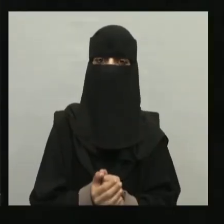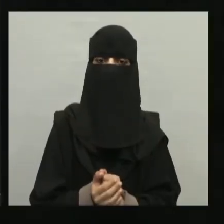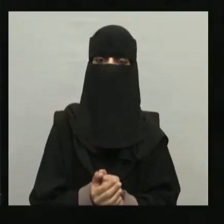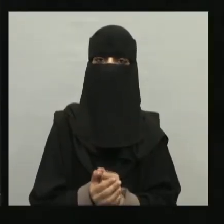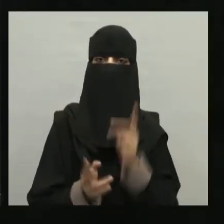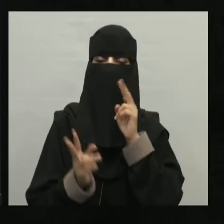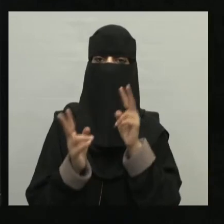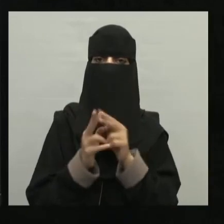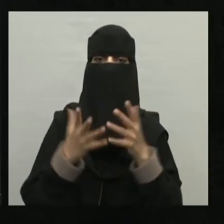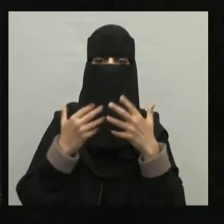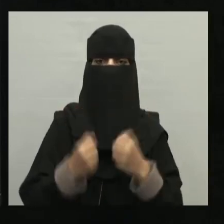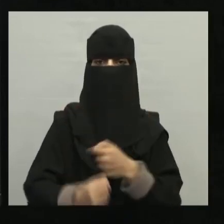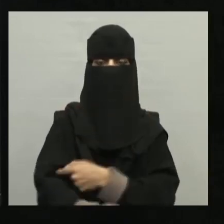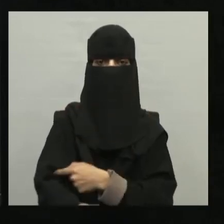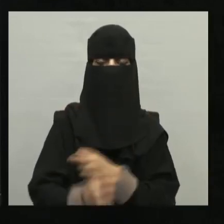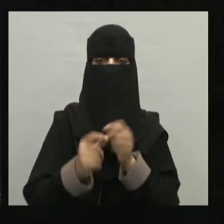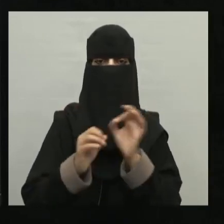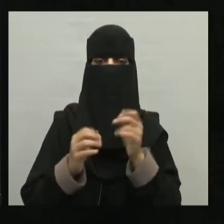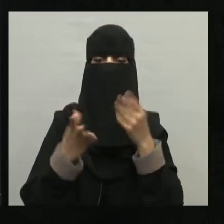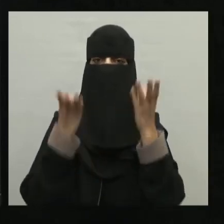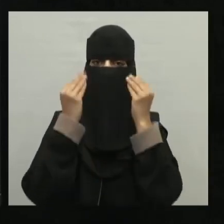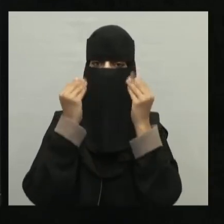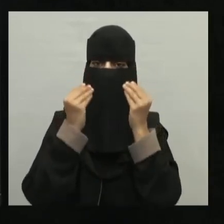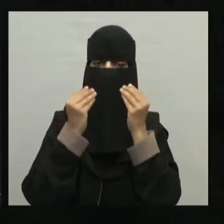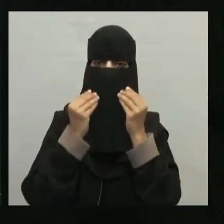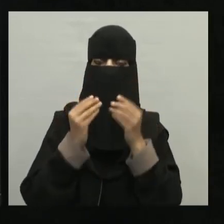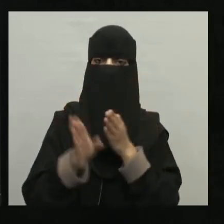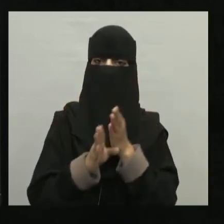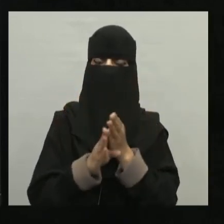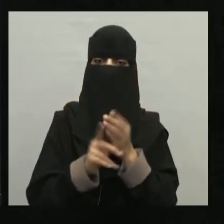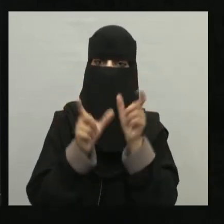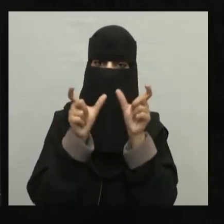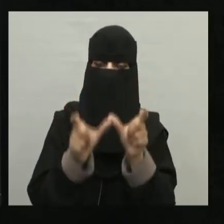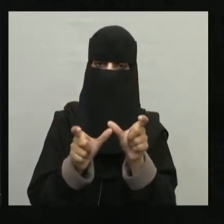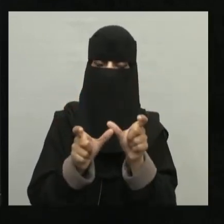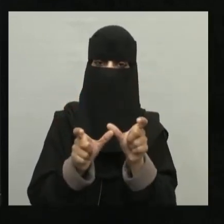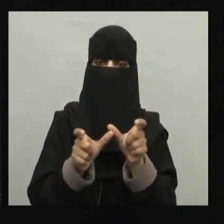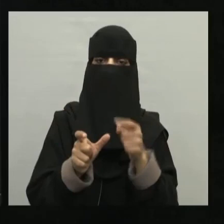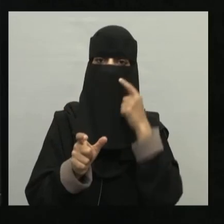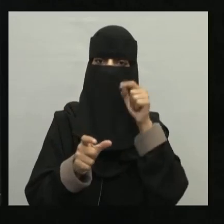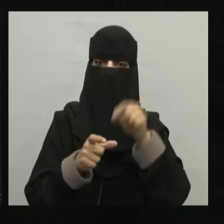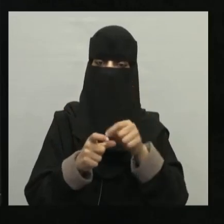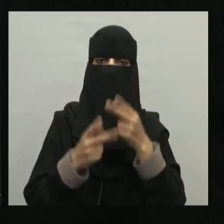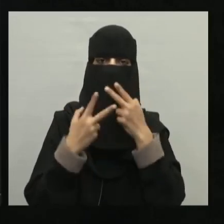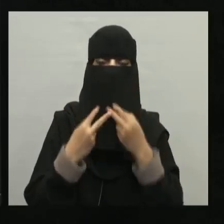وهي الوقاية الصحية. أتمنى أن تكون قد استفدت من طرق الوقاية لنعيش في بيئة